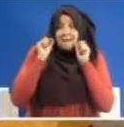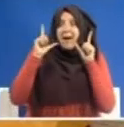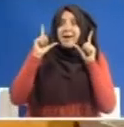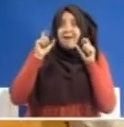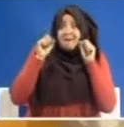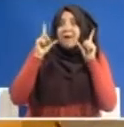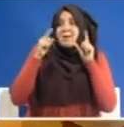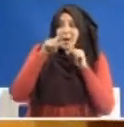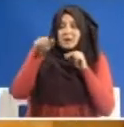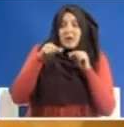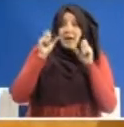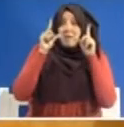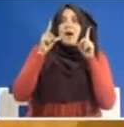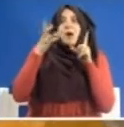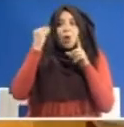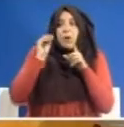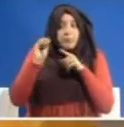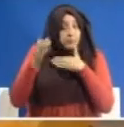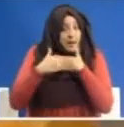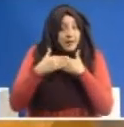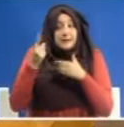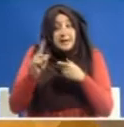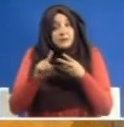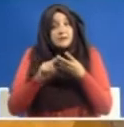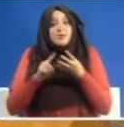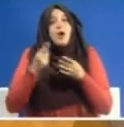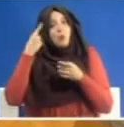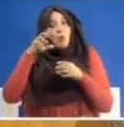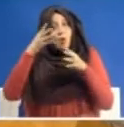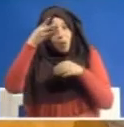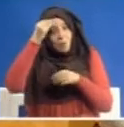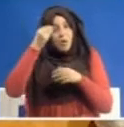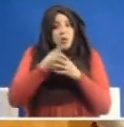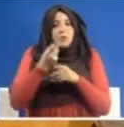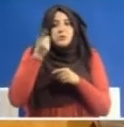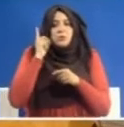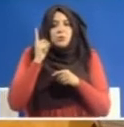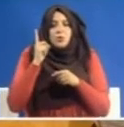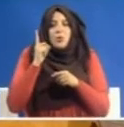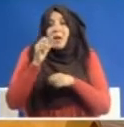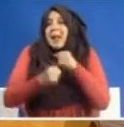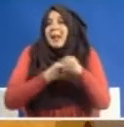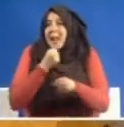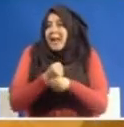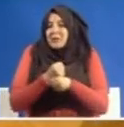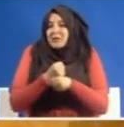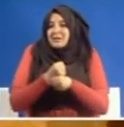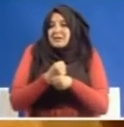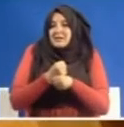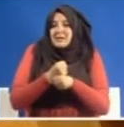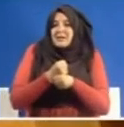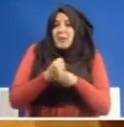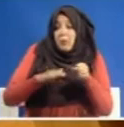بعد ذلك هذا الوعي هو الذي ينقل إلى أبنائنا وبناتنا، خاصة في هذا العمر المتقدم من السن، بعد